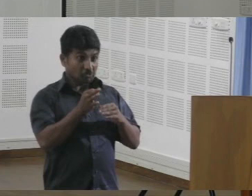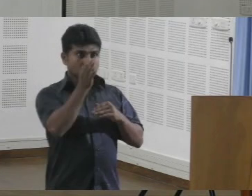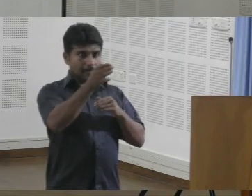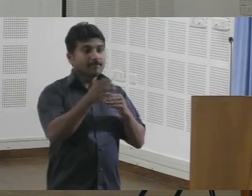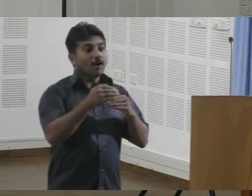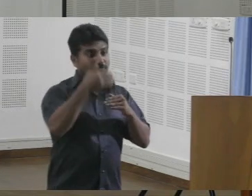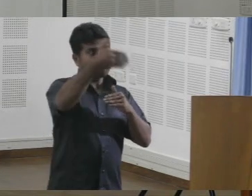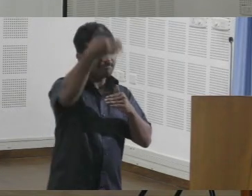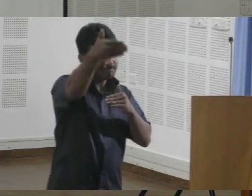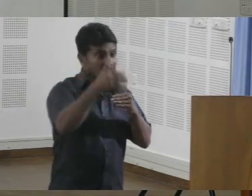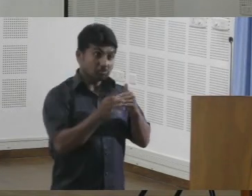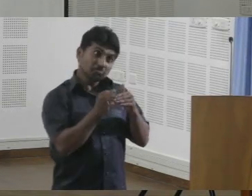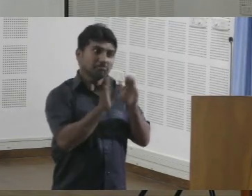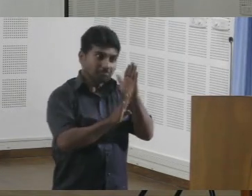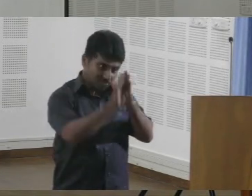കാര്യങ്ങൾ ചെയ്യാനുണ്ട്.